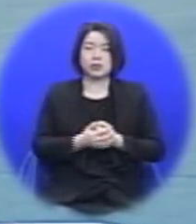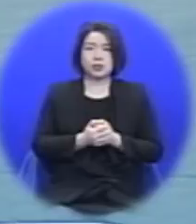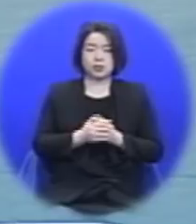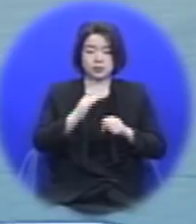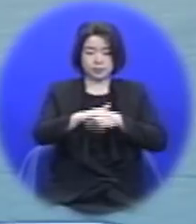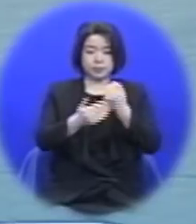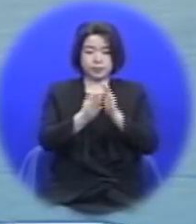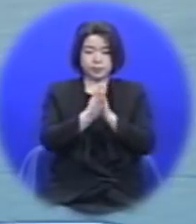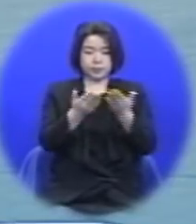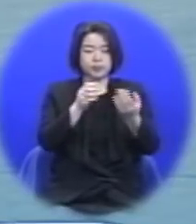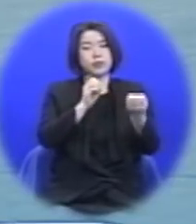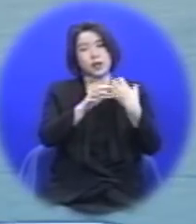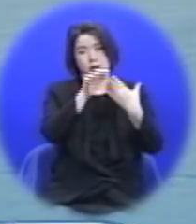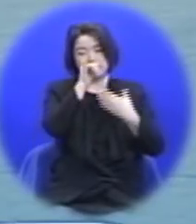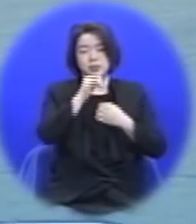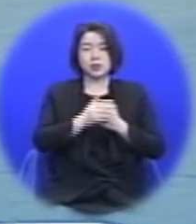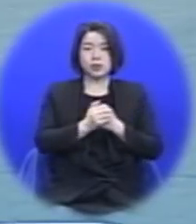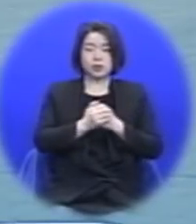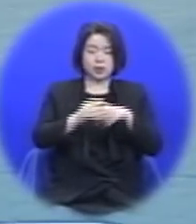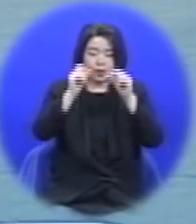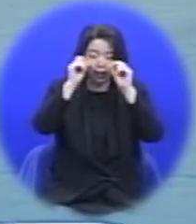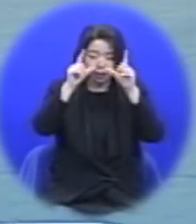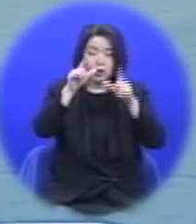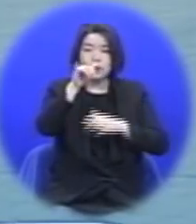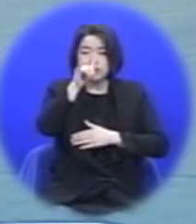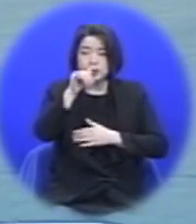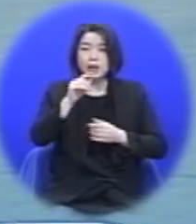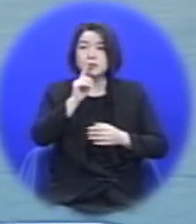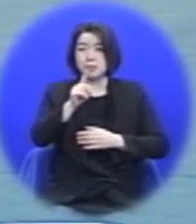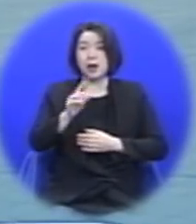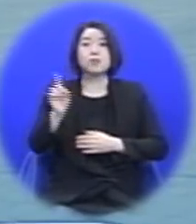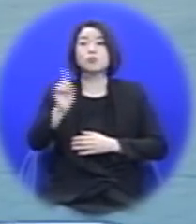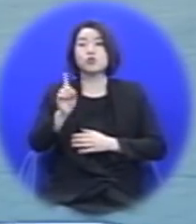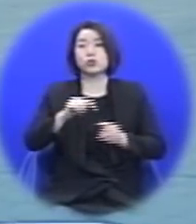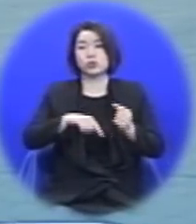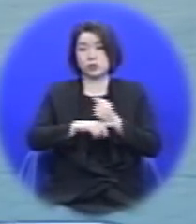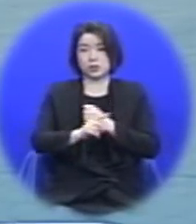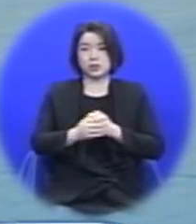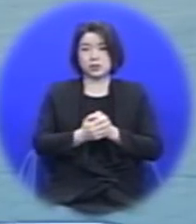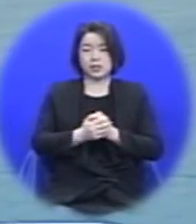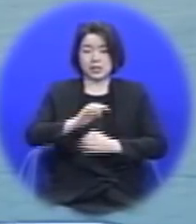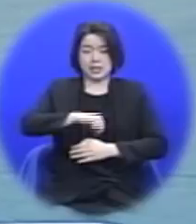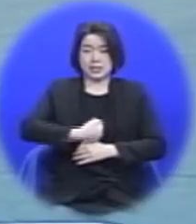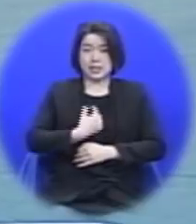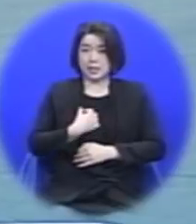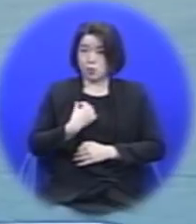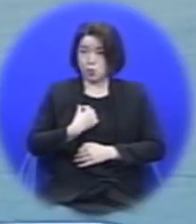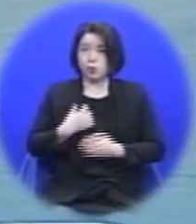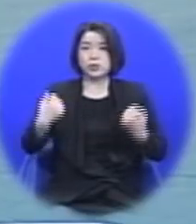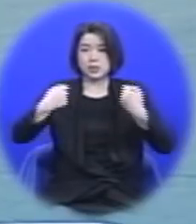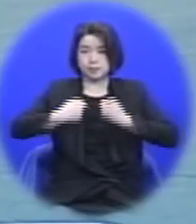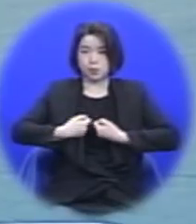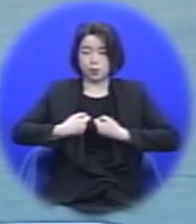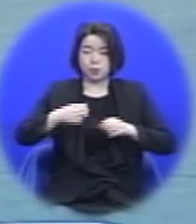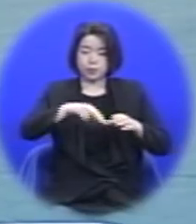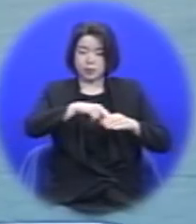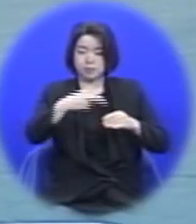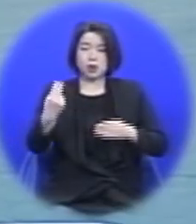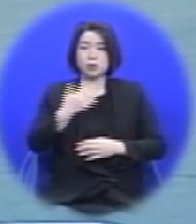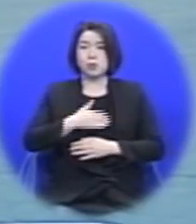성경이 답을 주고 있습니다. 깨어있다는 말이 무슨 말인가? 자기 옷을 입고 벌거벗은